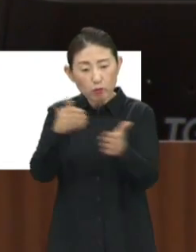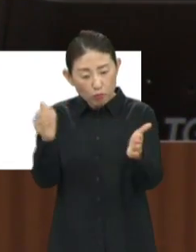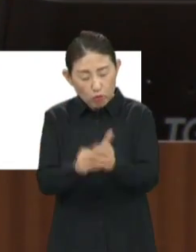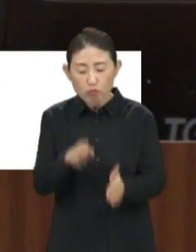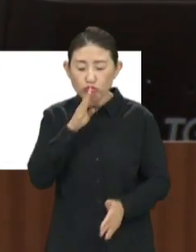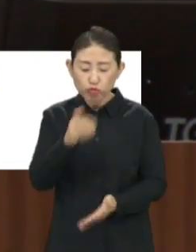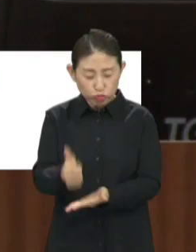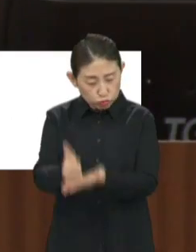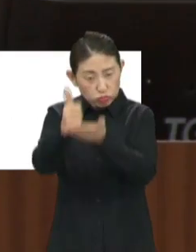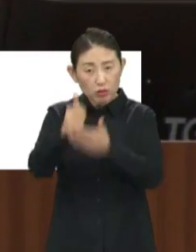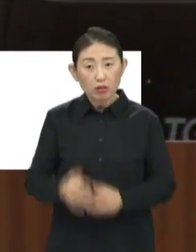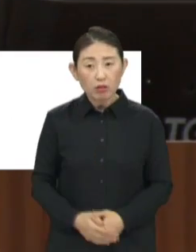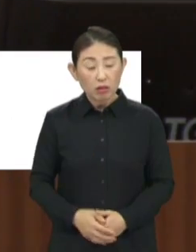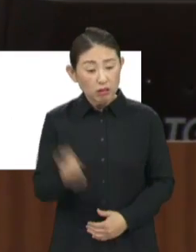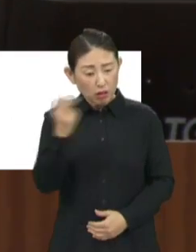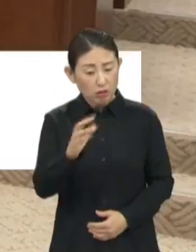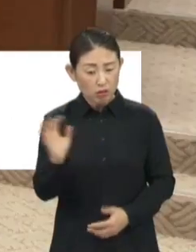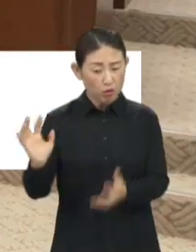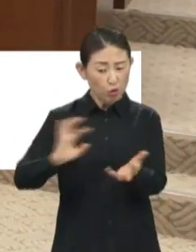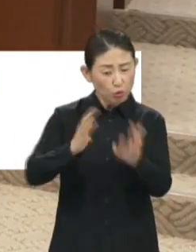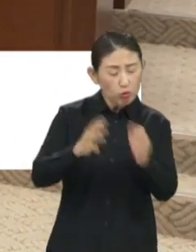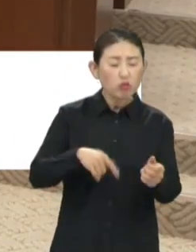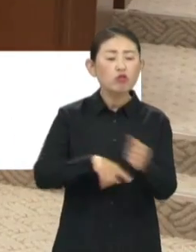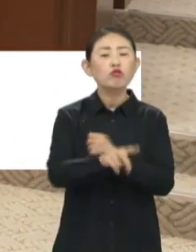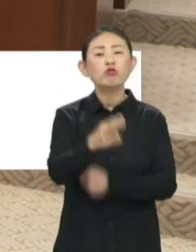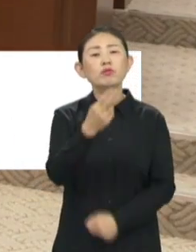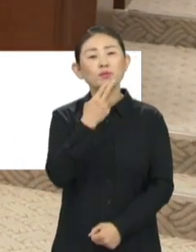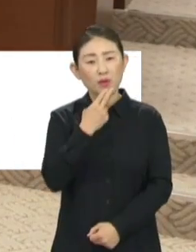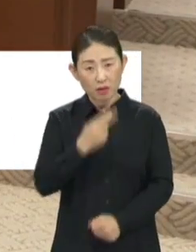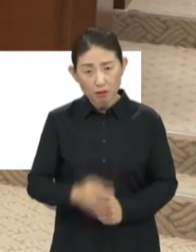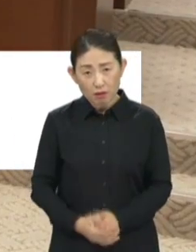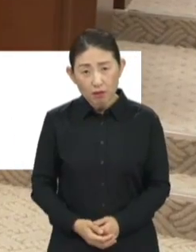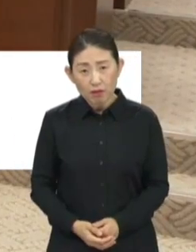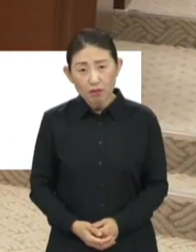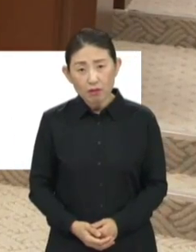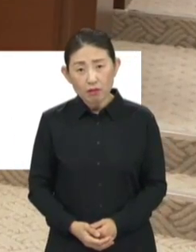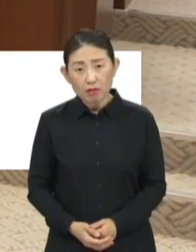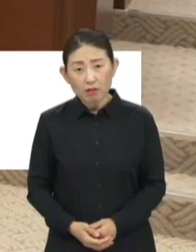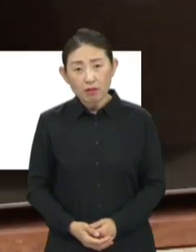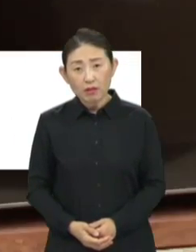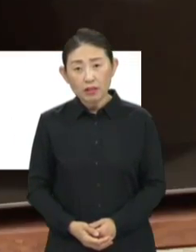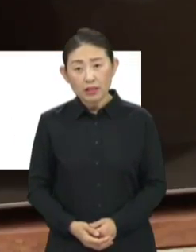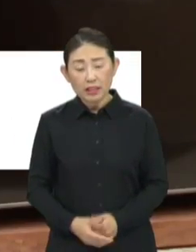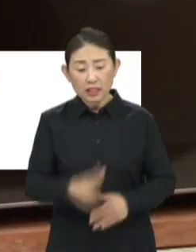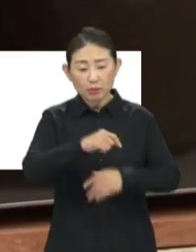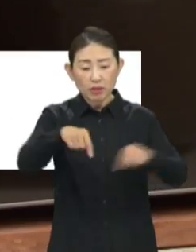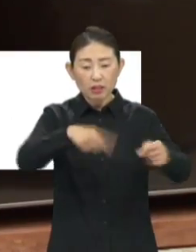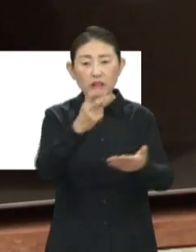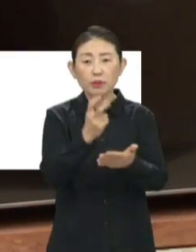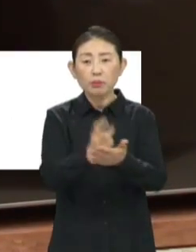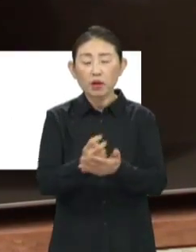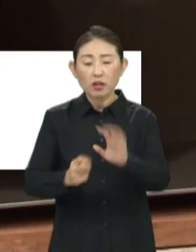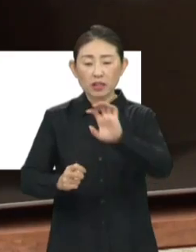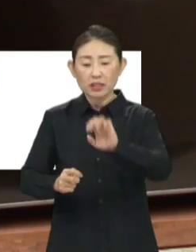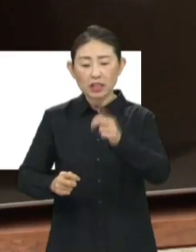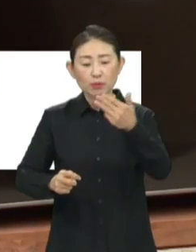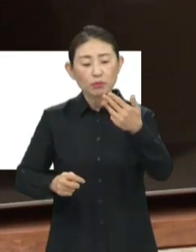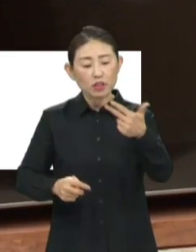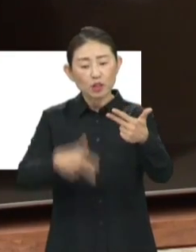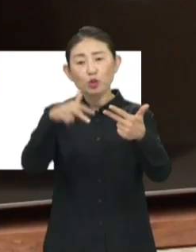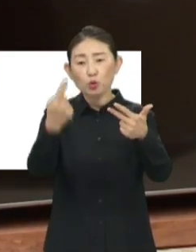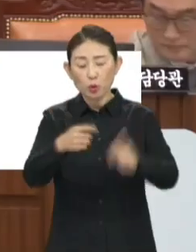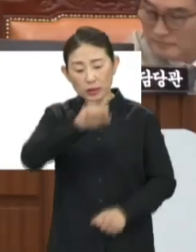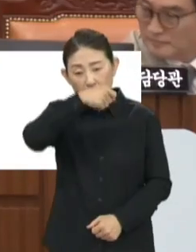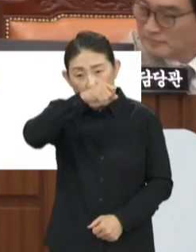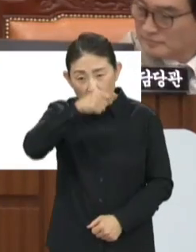것은 당연하다며 다시 토론하는 것은 적절치 않다고 밝혔습니다 특히 지방자치법 제 47조에 따라